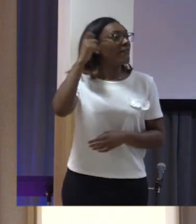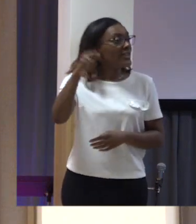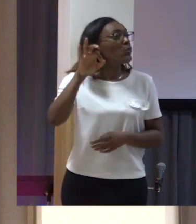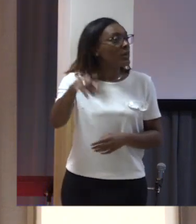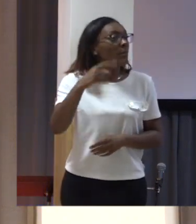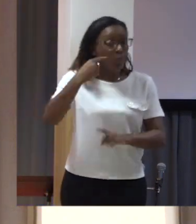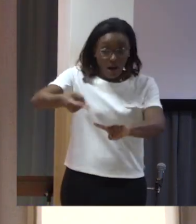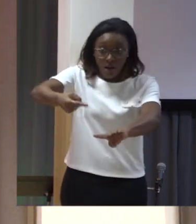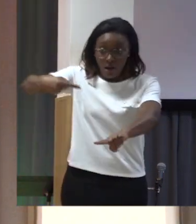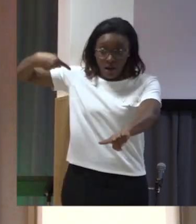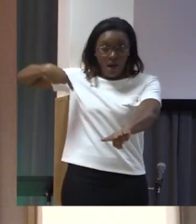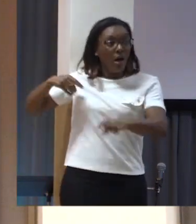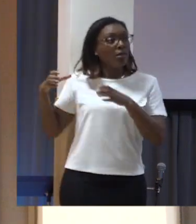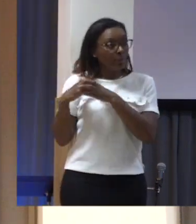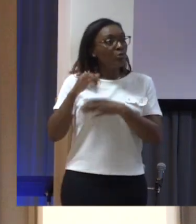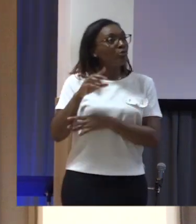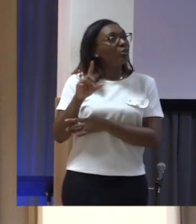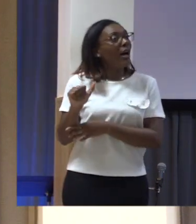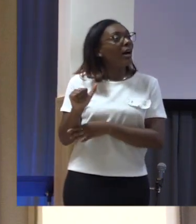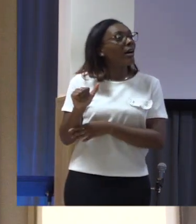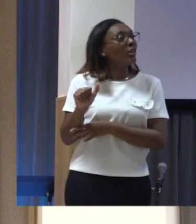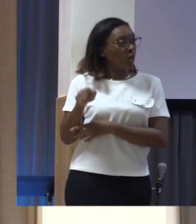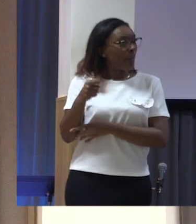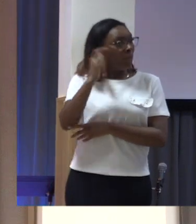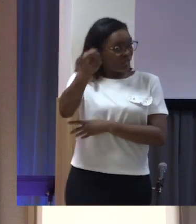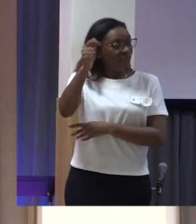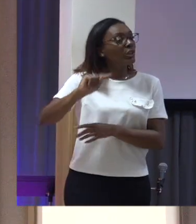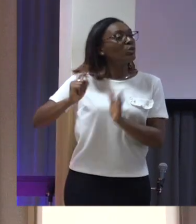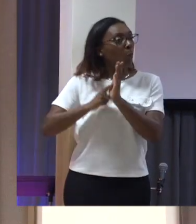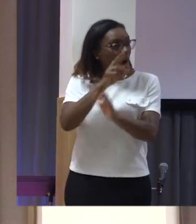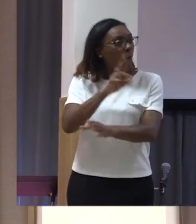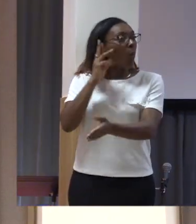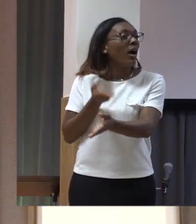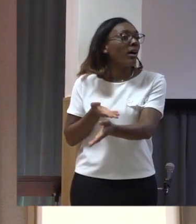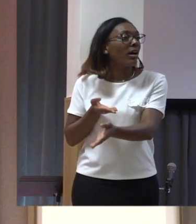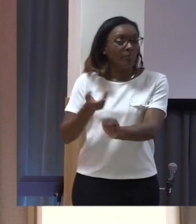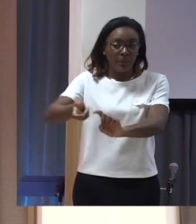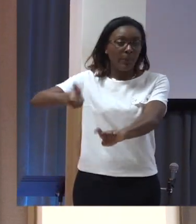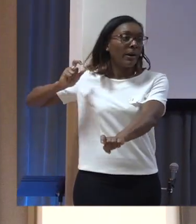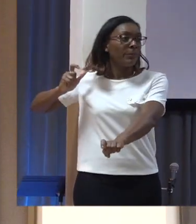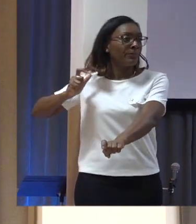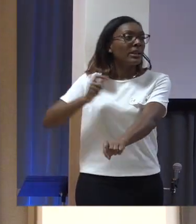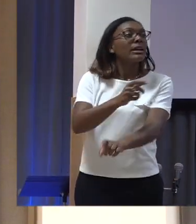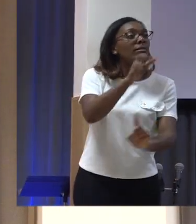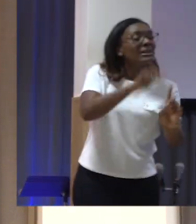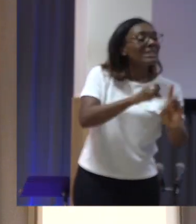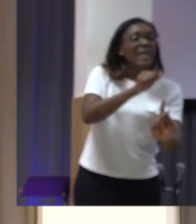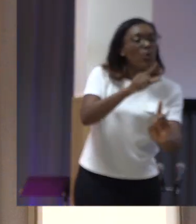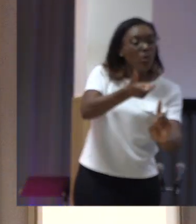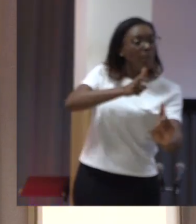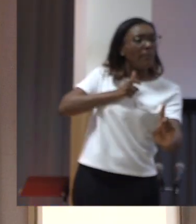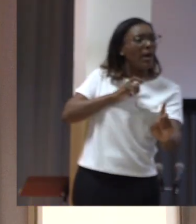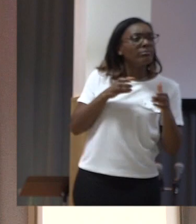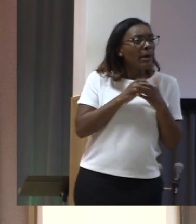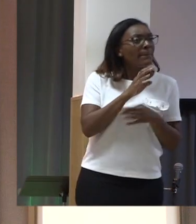Judas, qui est né à Bethléem et qui est un ascendant du Shiloh qui